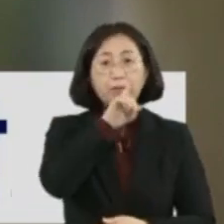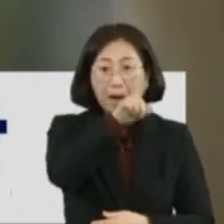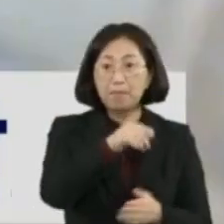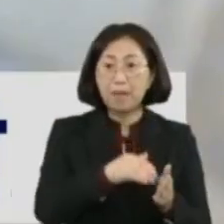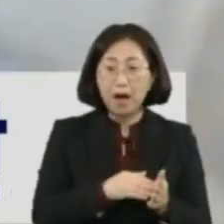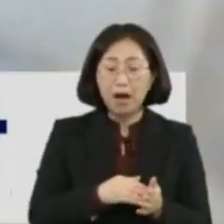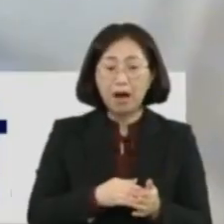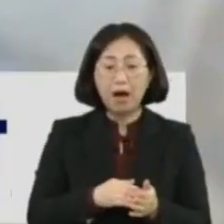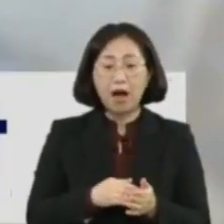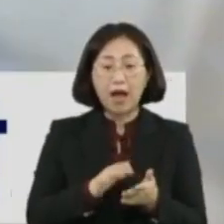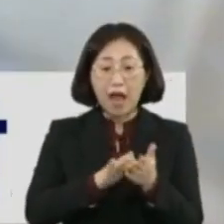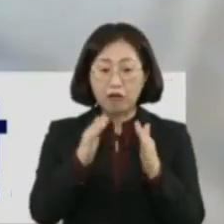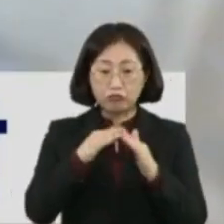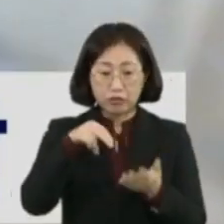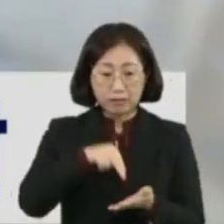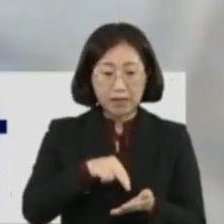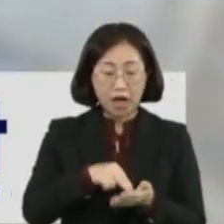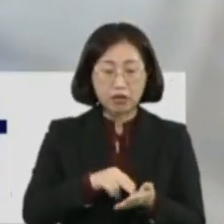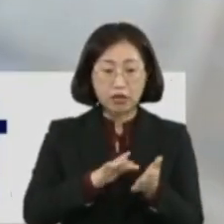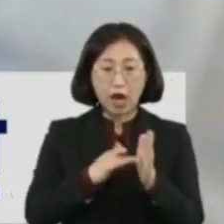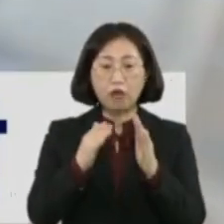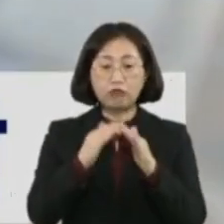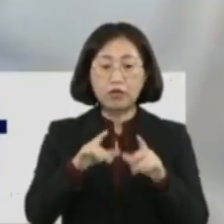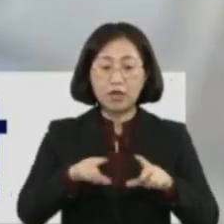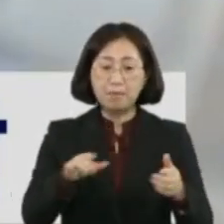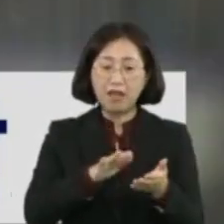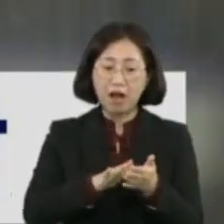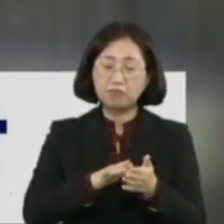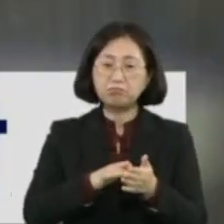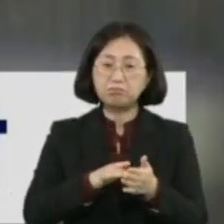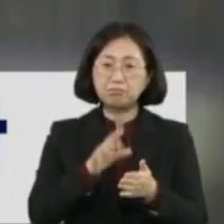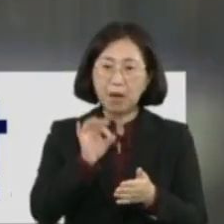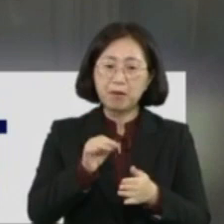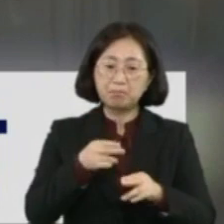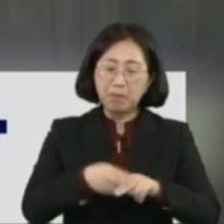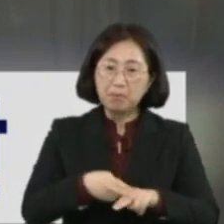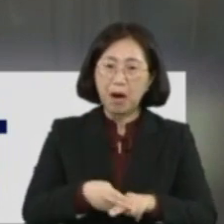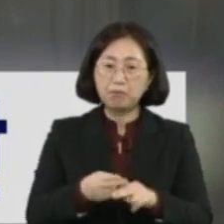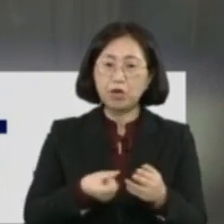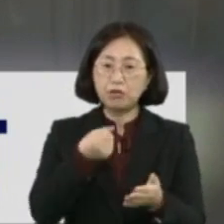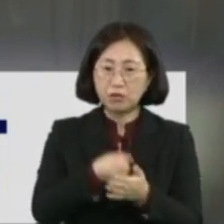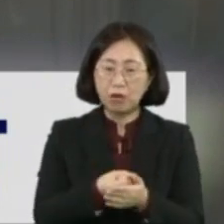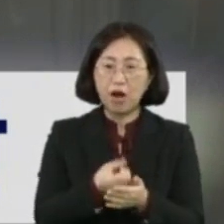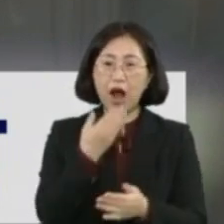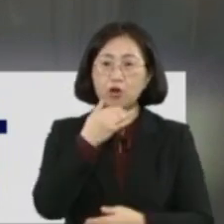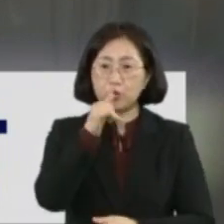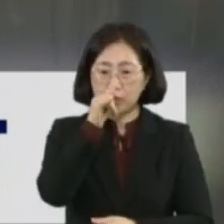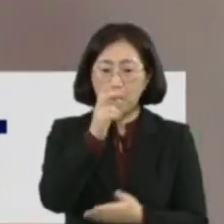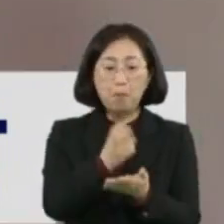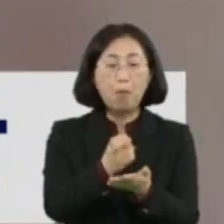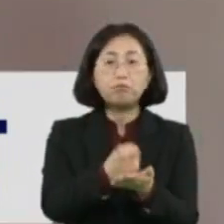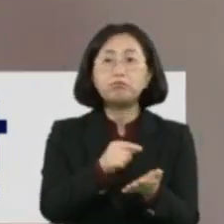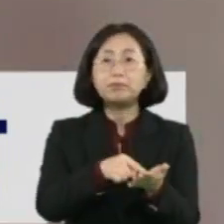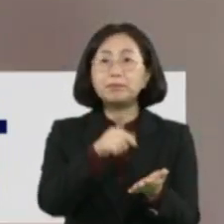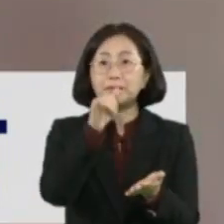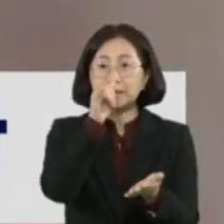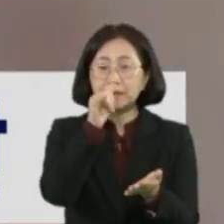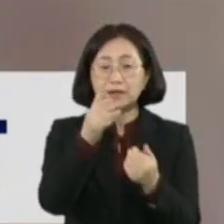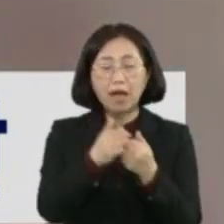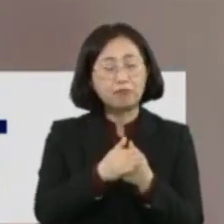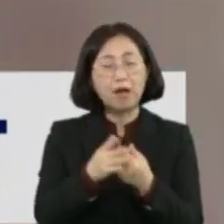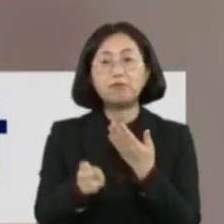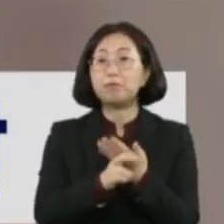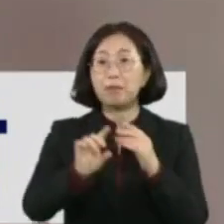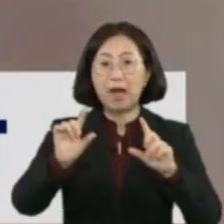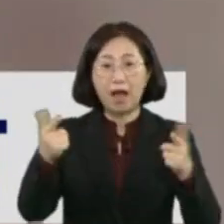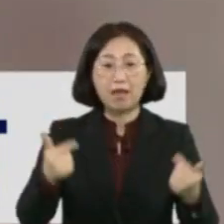접수됐습니다. 해당 약국 측은 약국이 일반 약 가격을 자율적으로 결정해 판매하는 판매자 가격 표시제를 지켰기 때문에